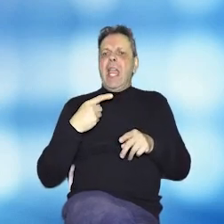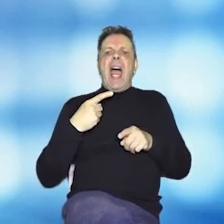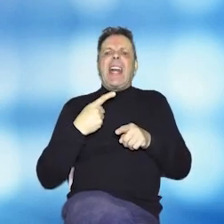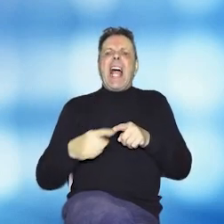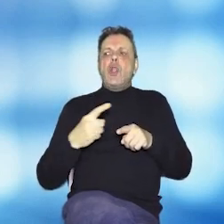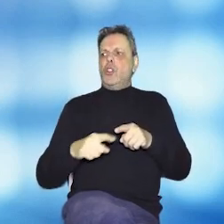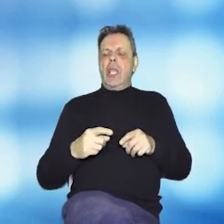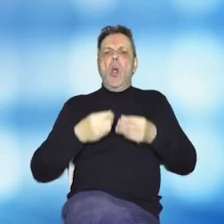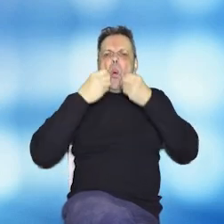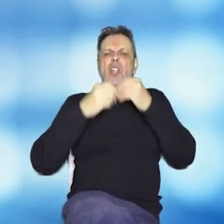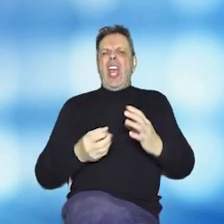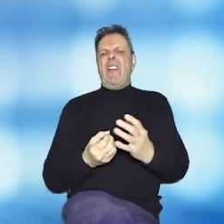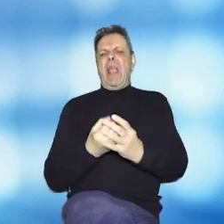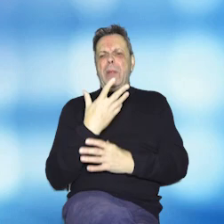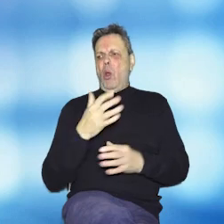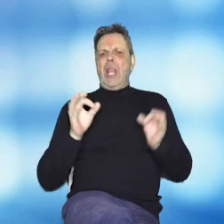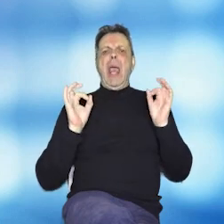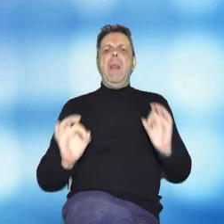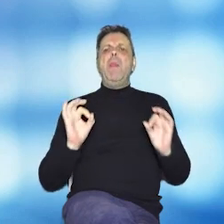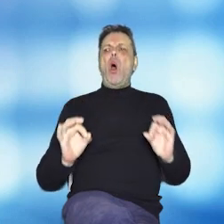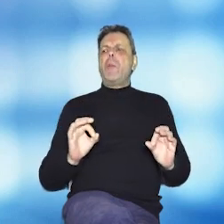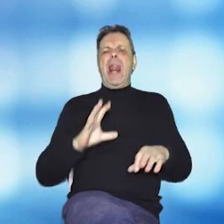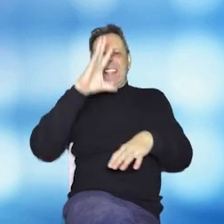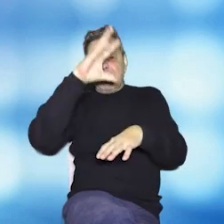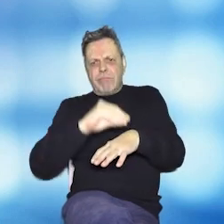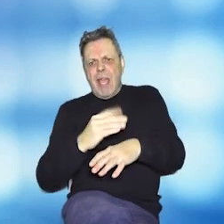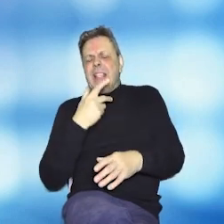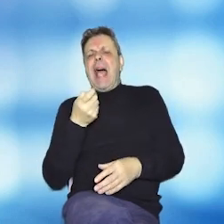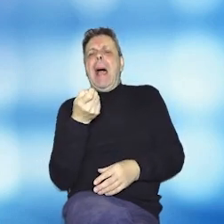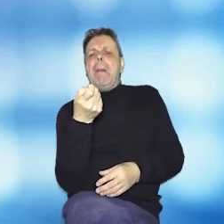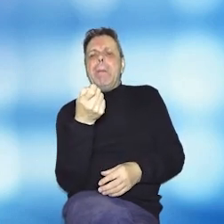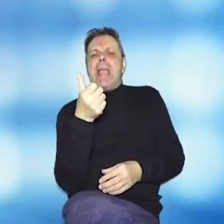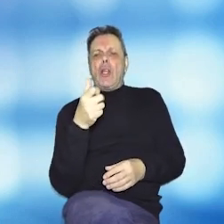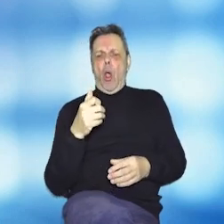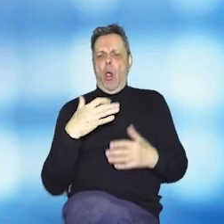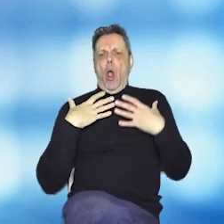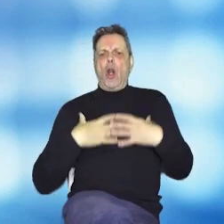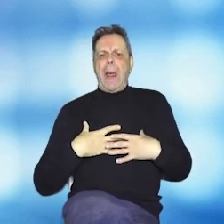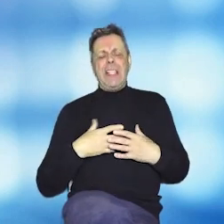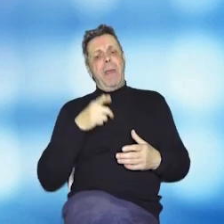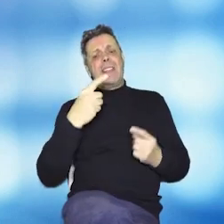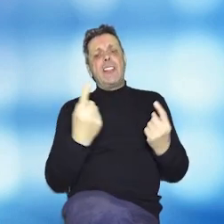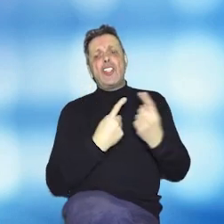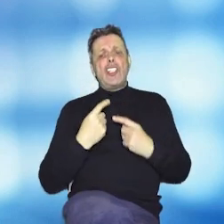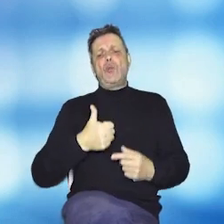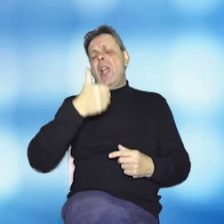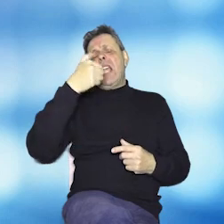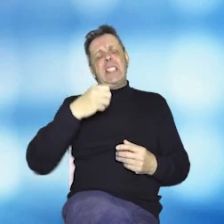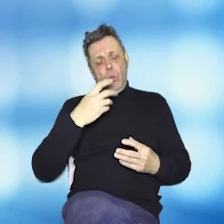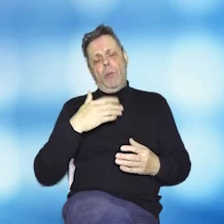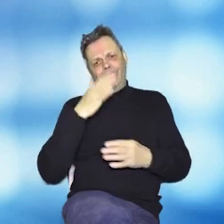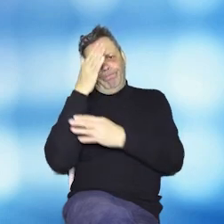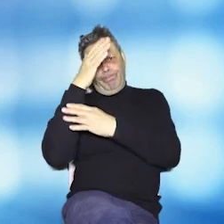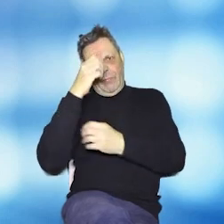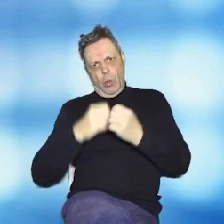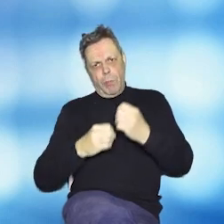uništavanje prirode, uništavanje normalnih habiteta za mikroorganizme. Ta će se situacija sigurno